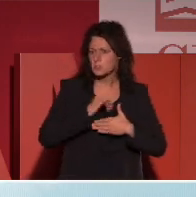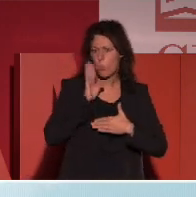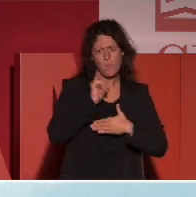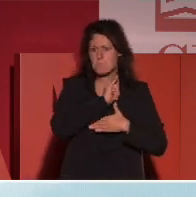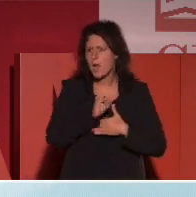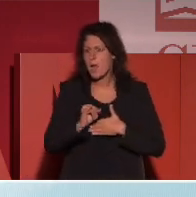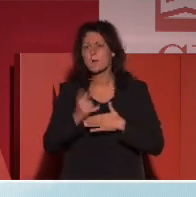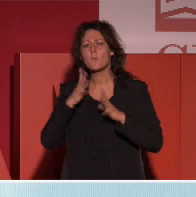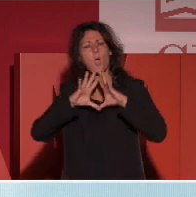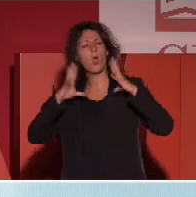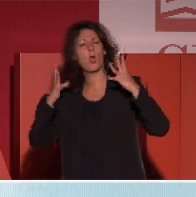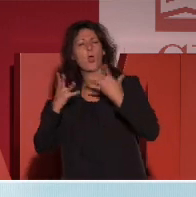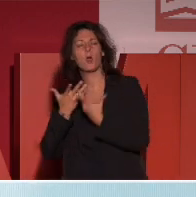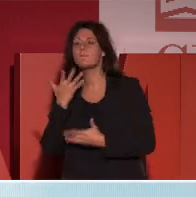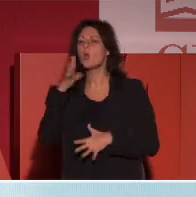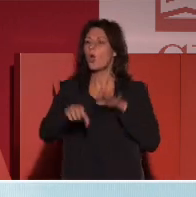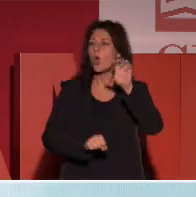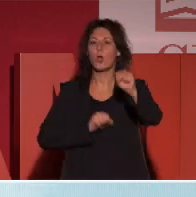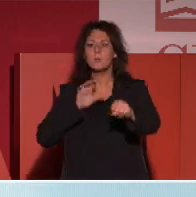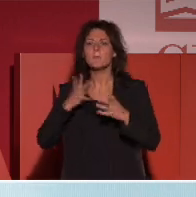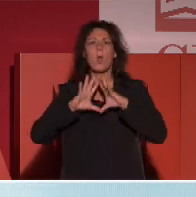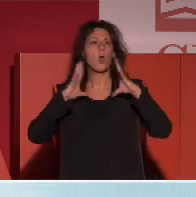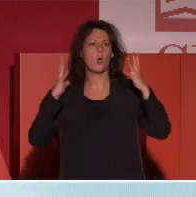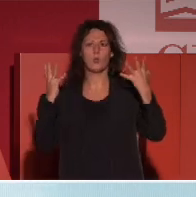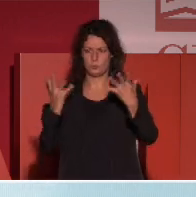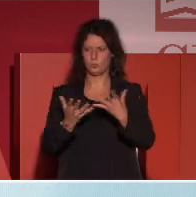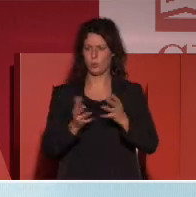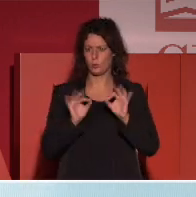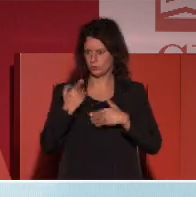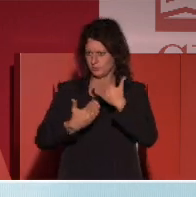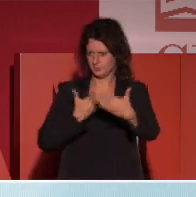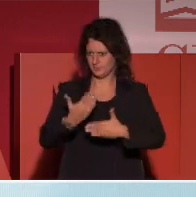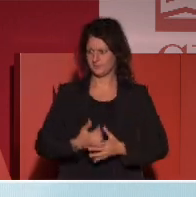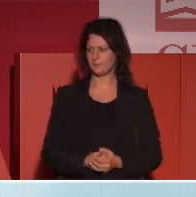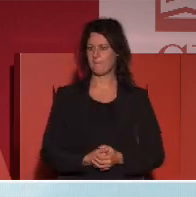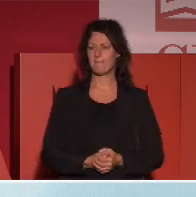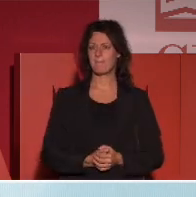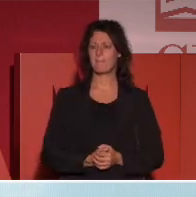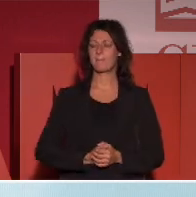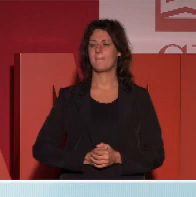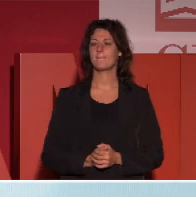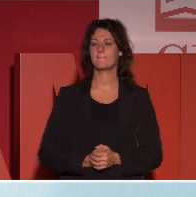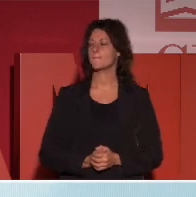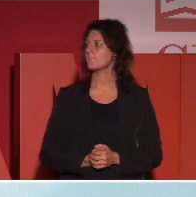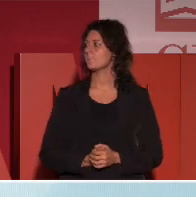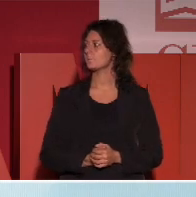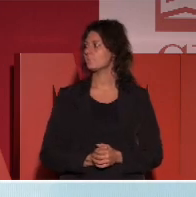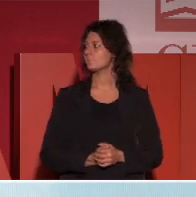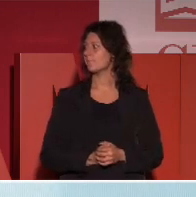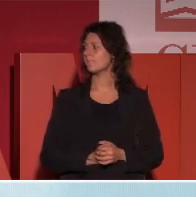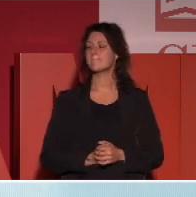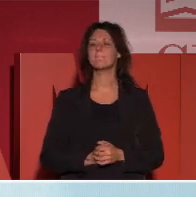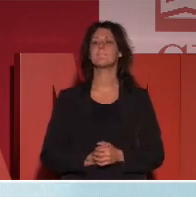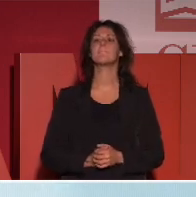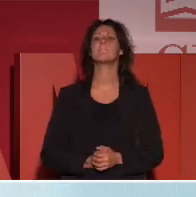e allora andiamo un po con ordine dunque il primo intervento che